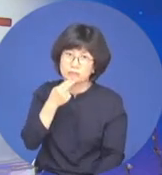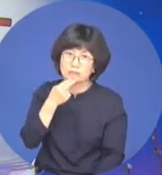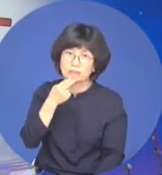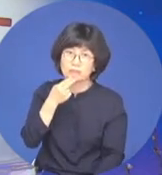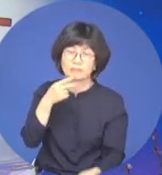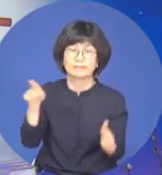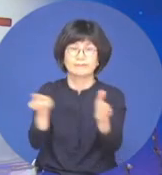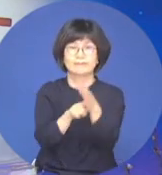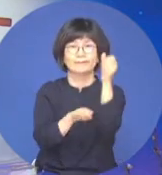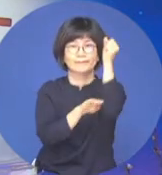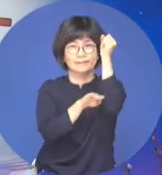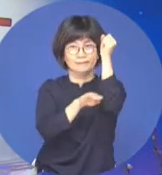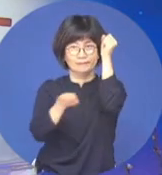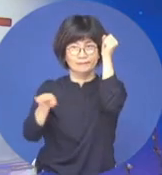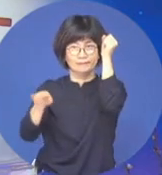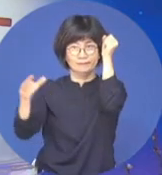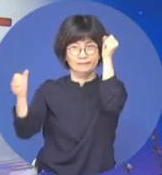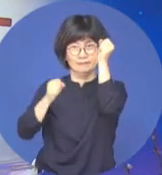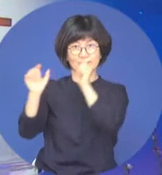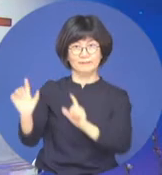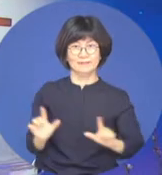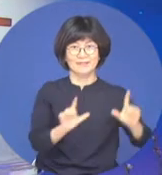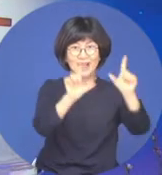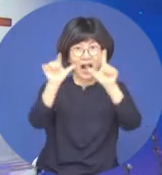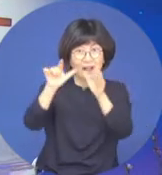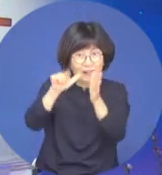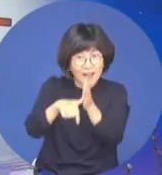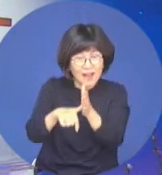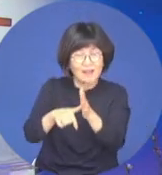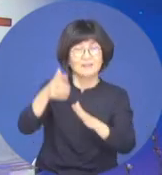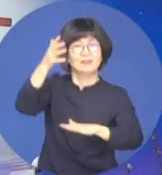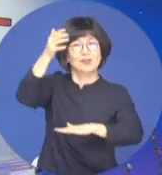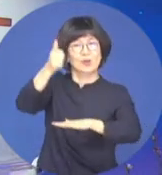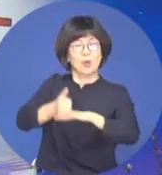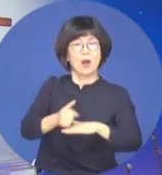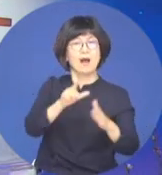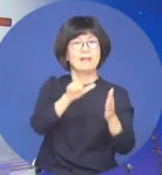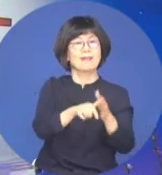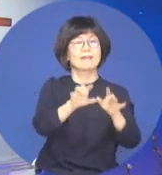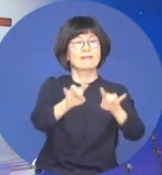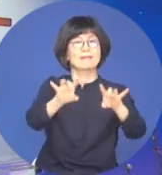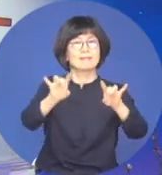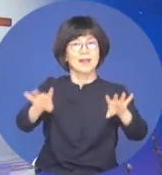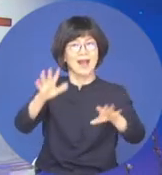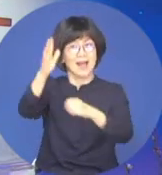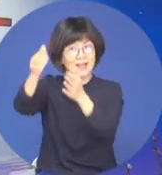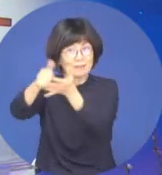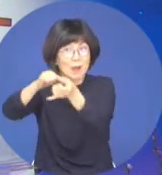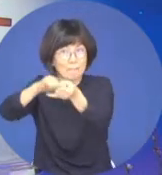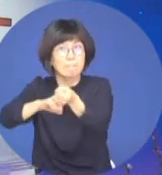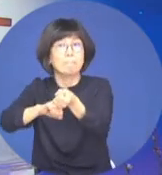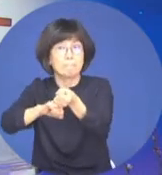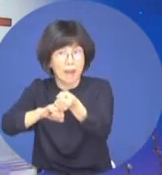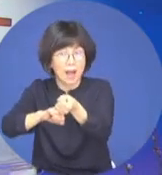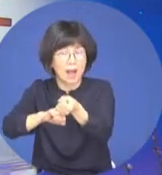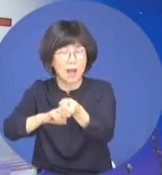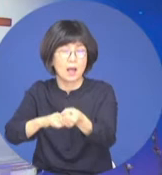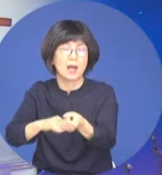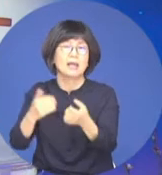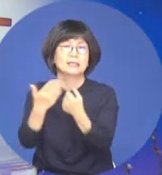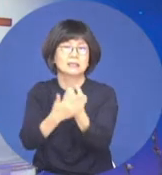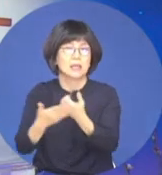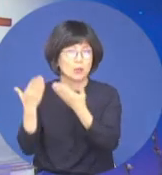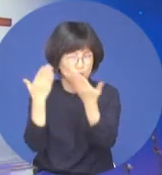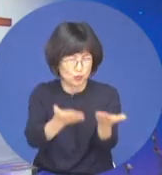때 하나님은 그 믿음의 결과로 때를 따라 하나님이 약속하신 은혜를 보게 하실 줄로